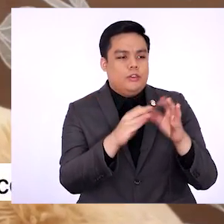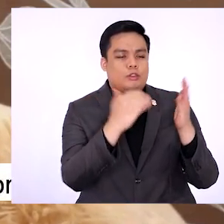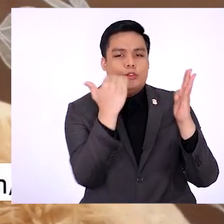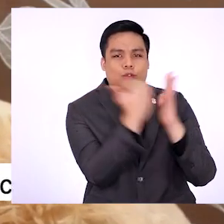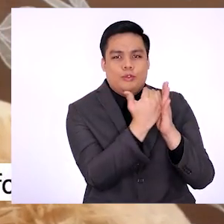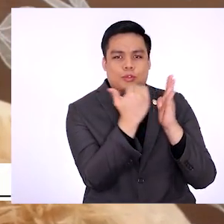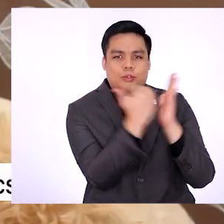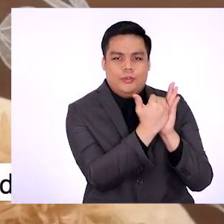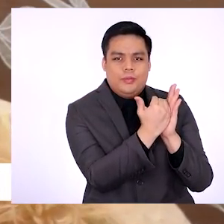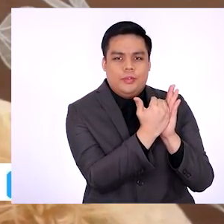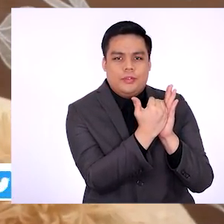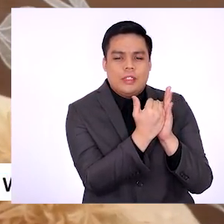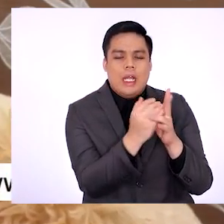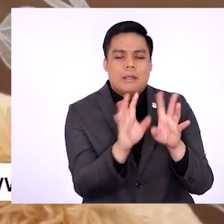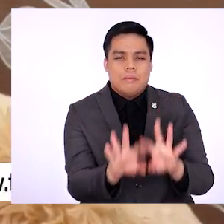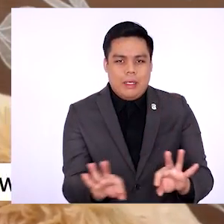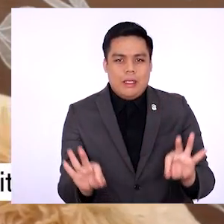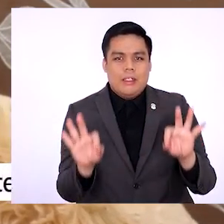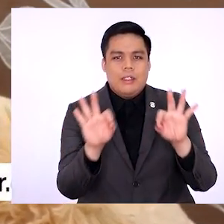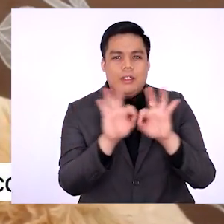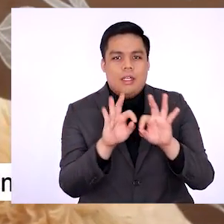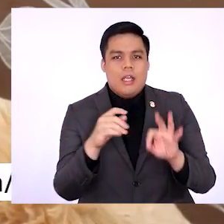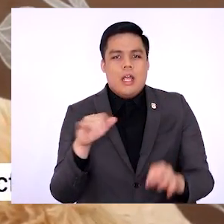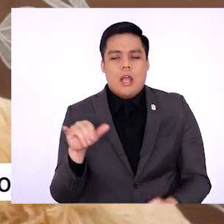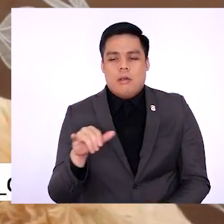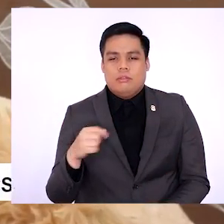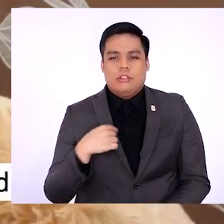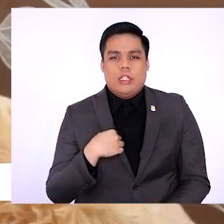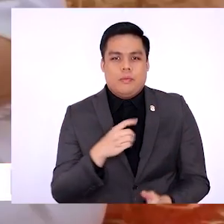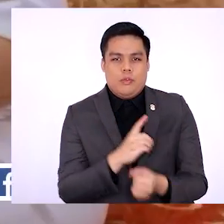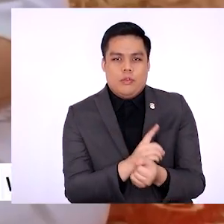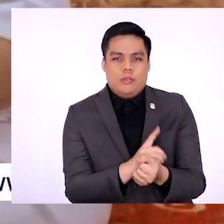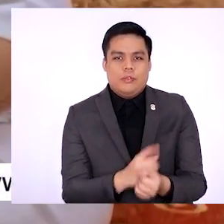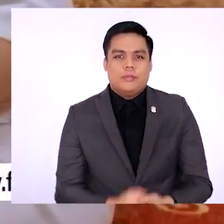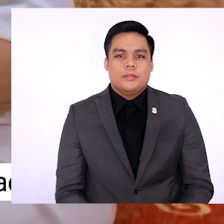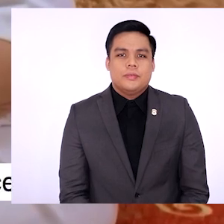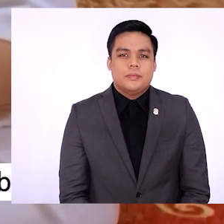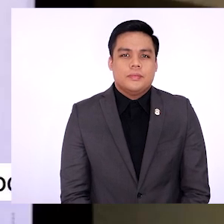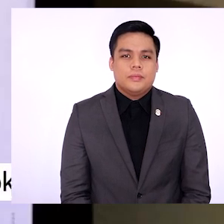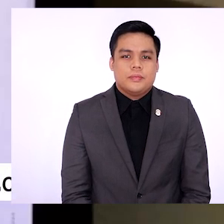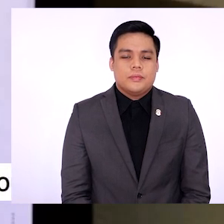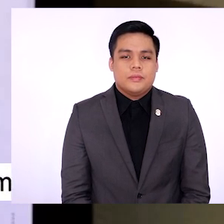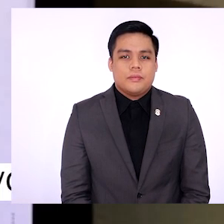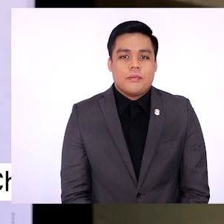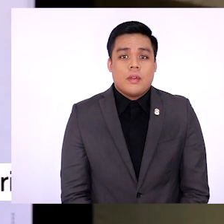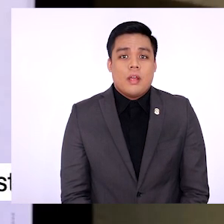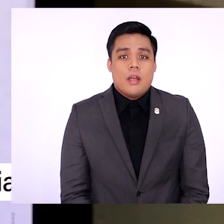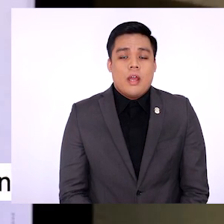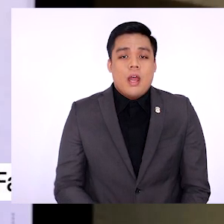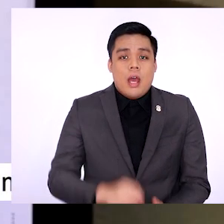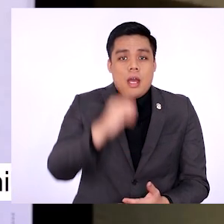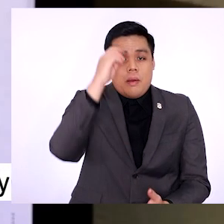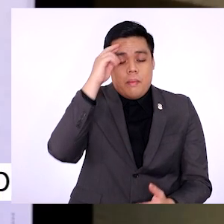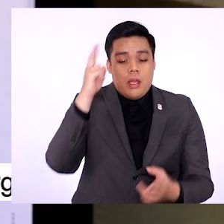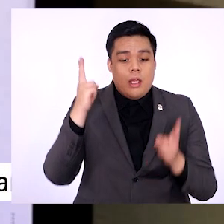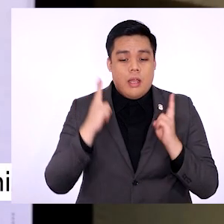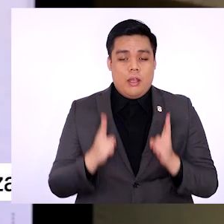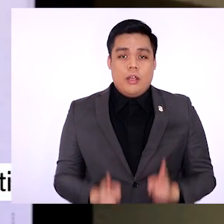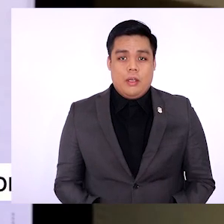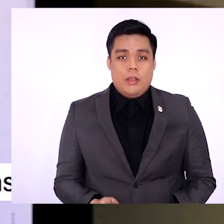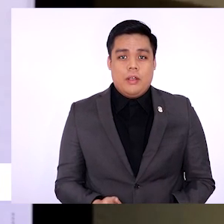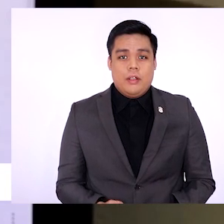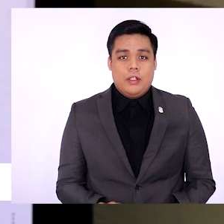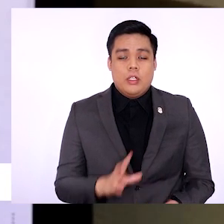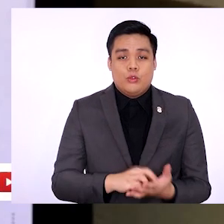cure. Yun ang napakahalaga sa katulad naming mga manggagamot. Bukod sa kaalamang pangkalusugan na kanilang